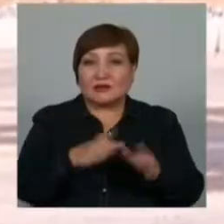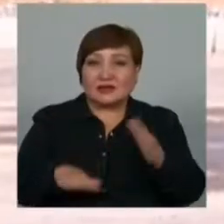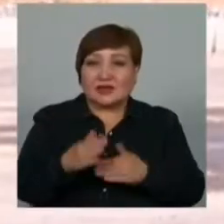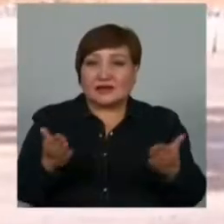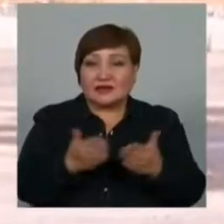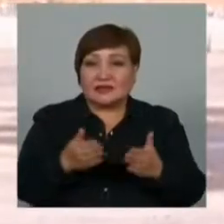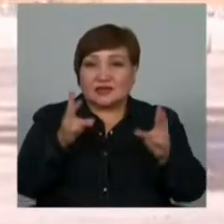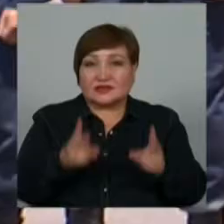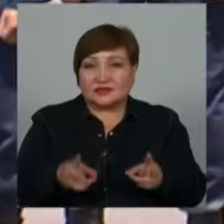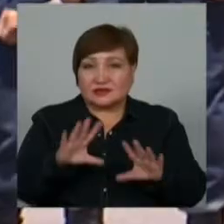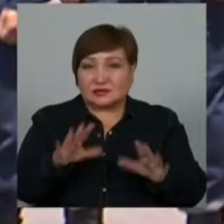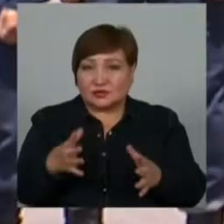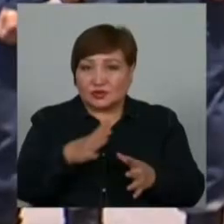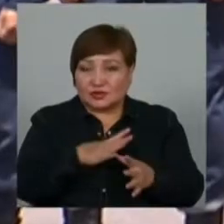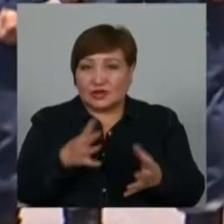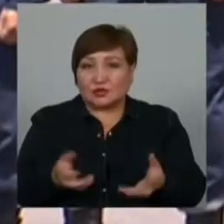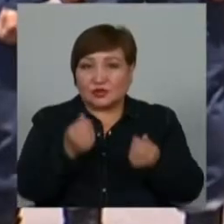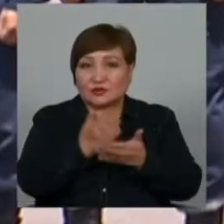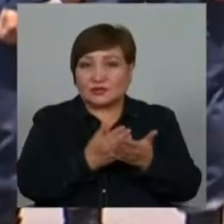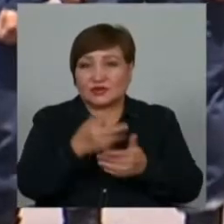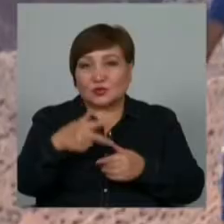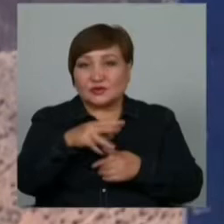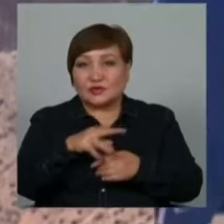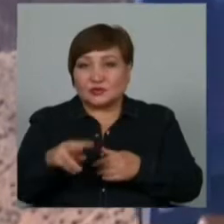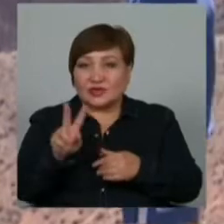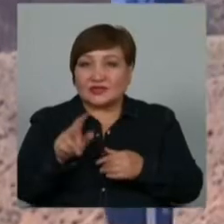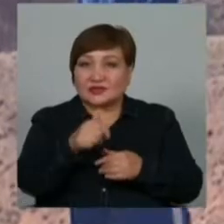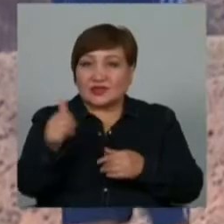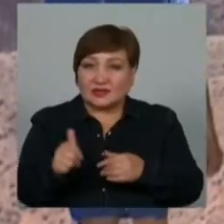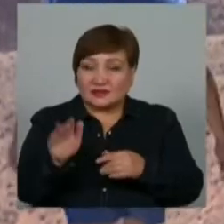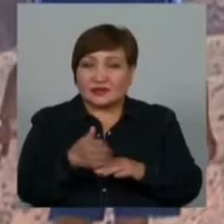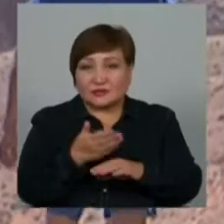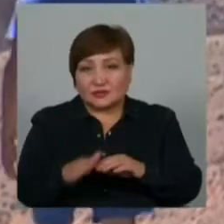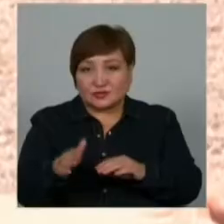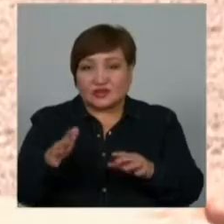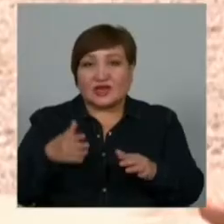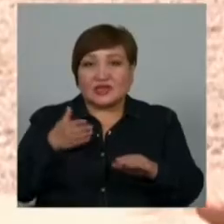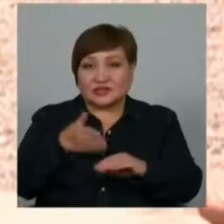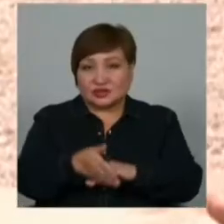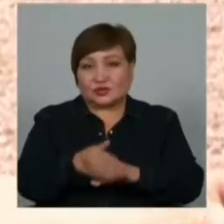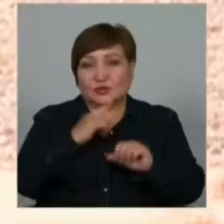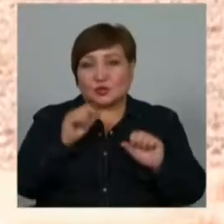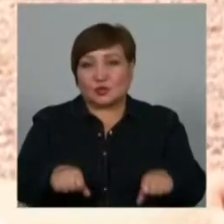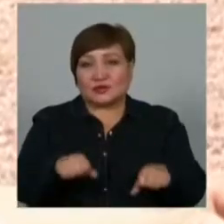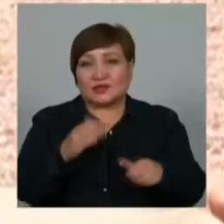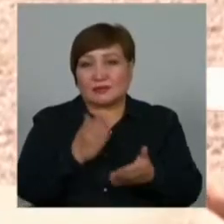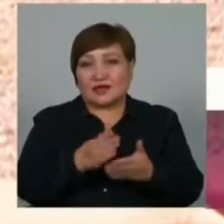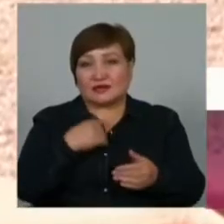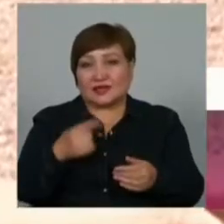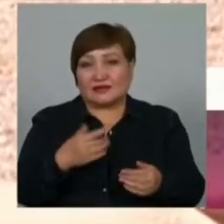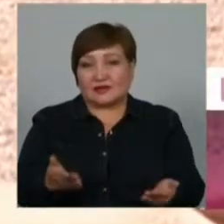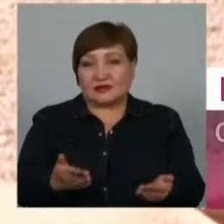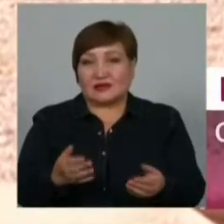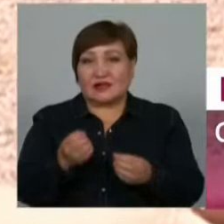кезде құтқару қызметі 30 минуттан 2 сағаттың арасында жетуге мүмкіндік бар дейді. Она очень сильный ребенок.